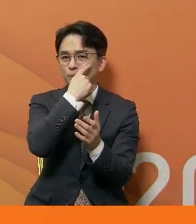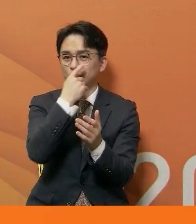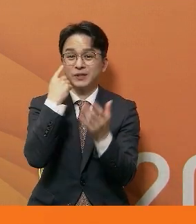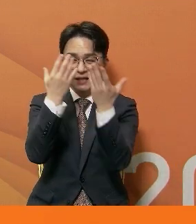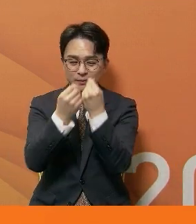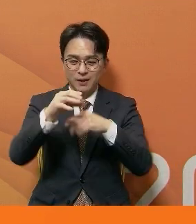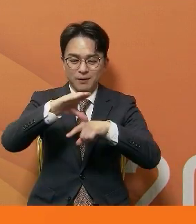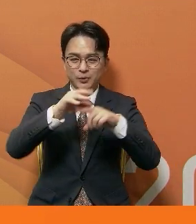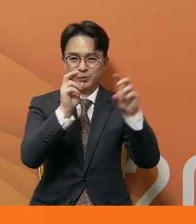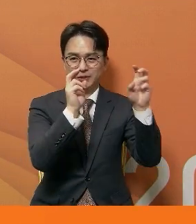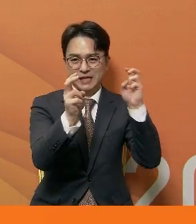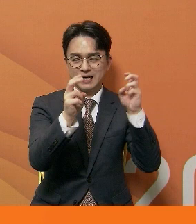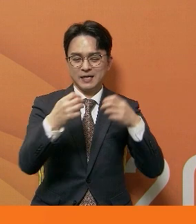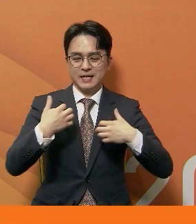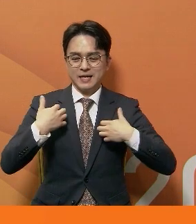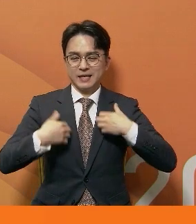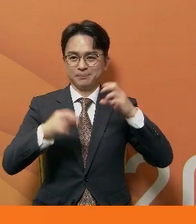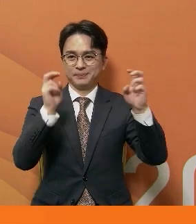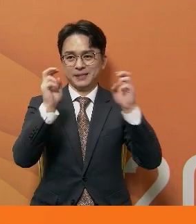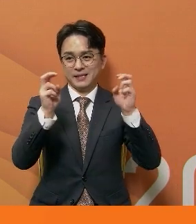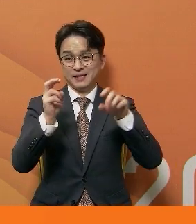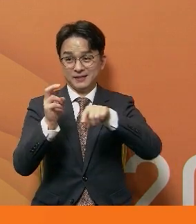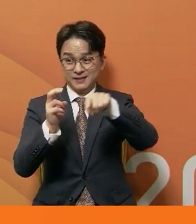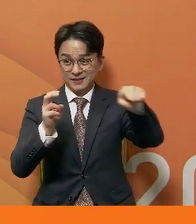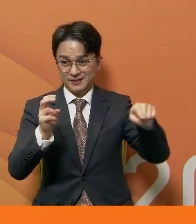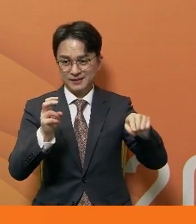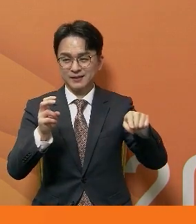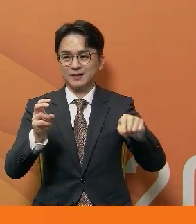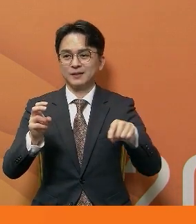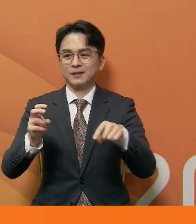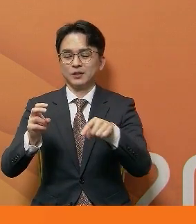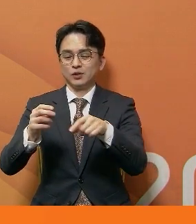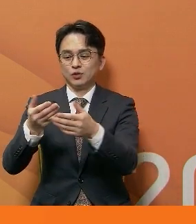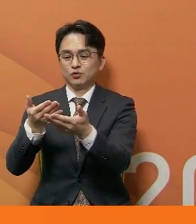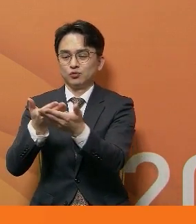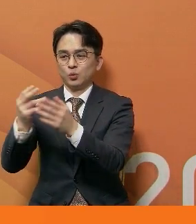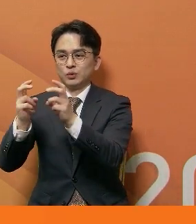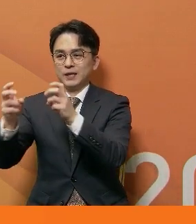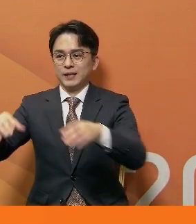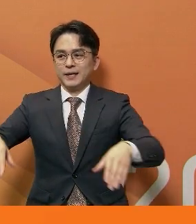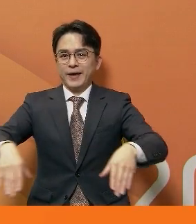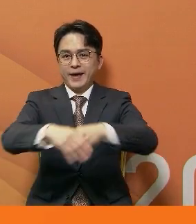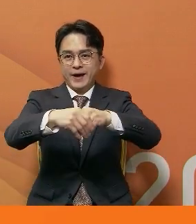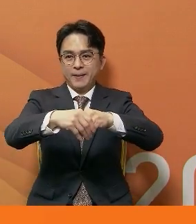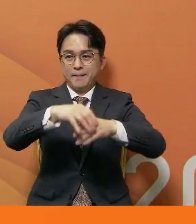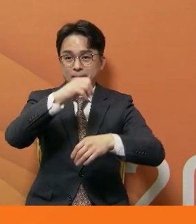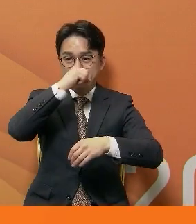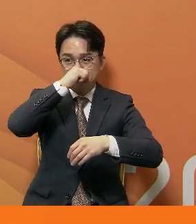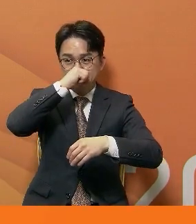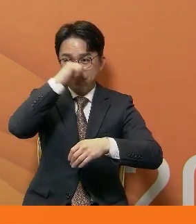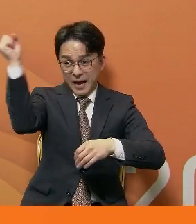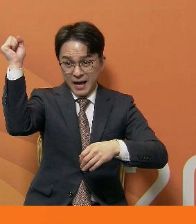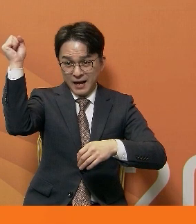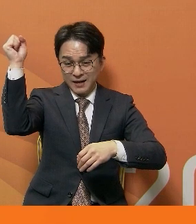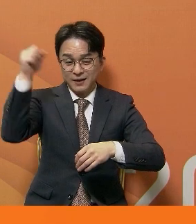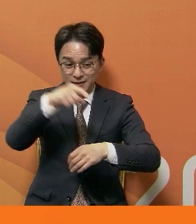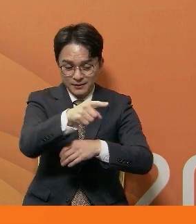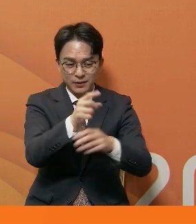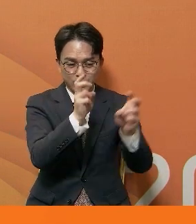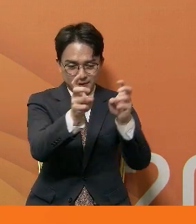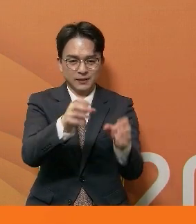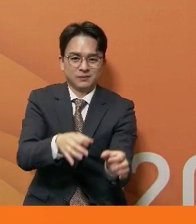그 컨텐츠 유통사와 유통계약을 체결한 콘텐츠의 프로젝트 제작 완성자금을 지원하는